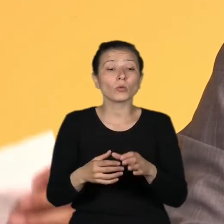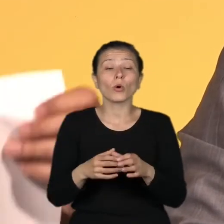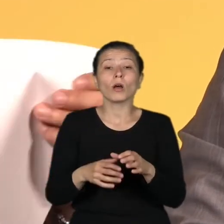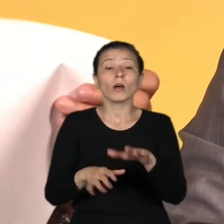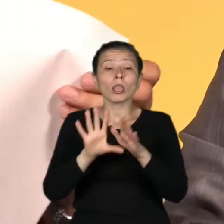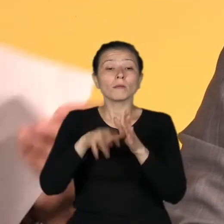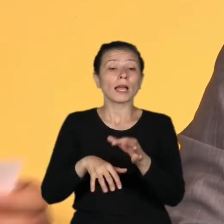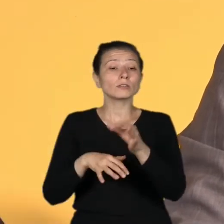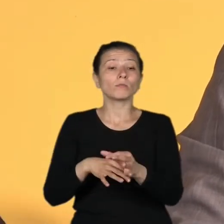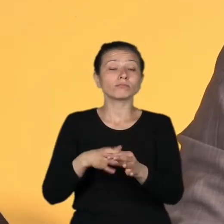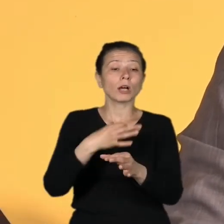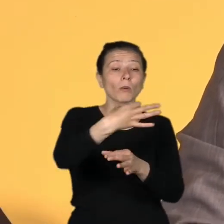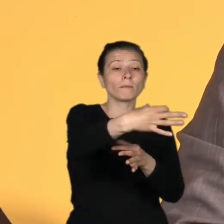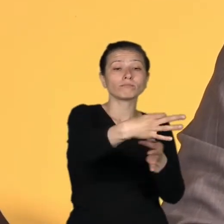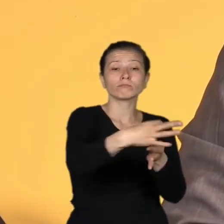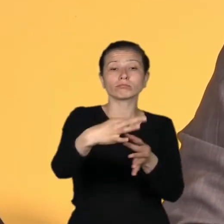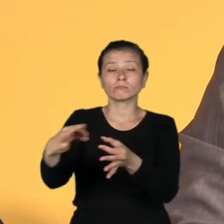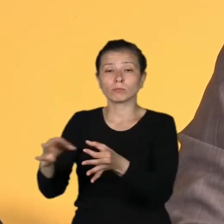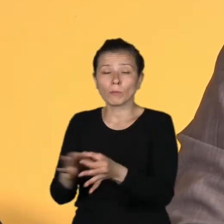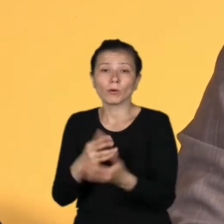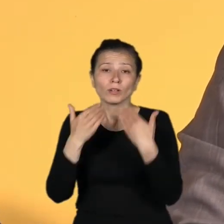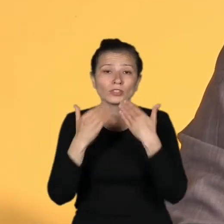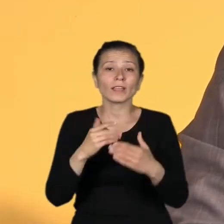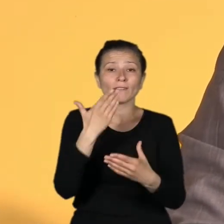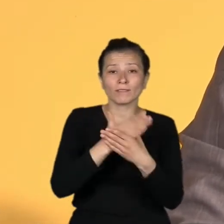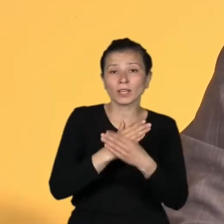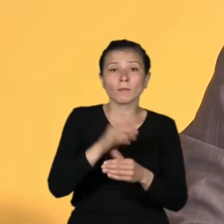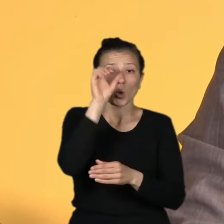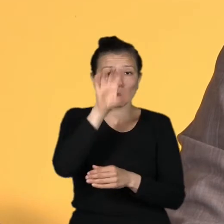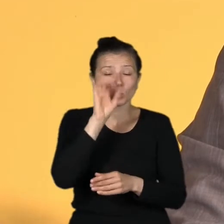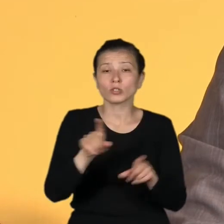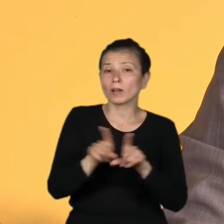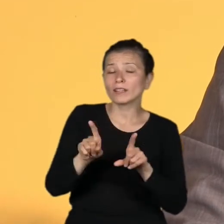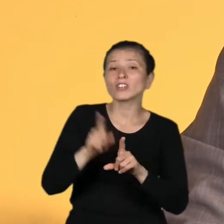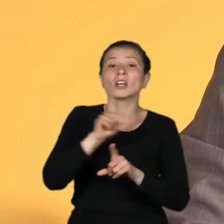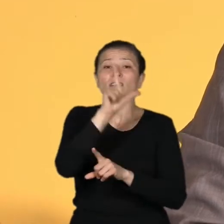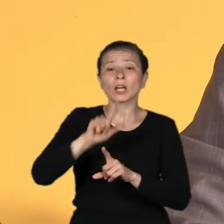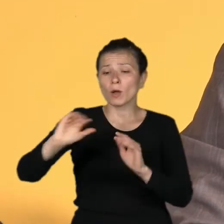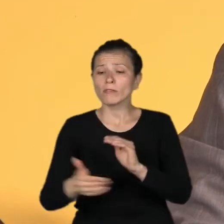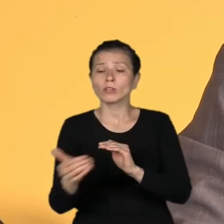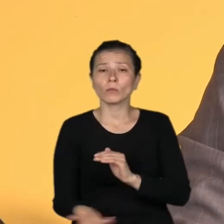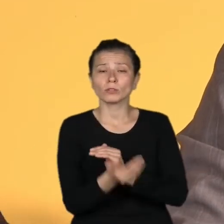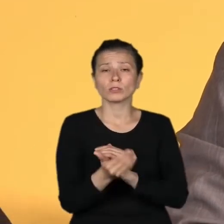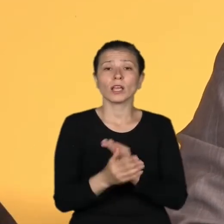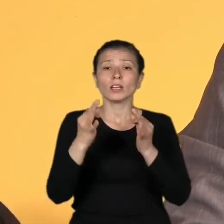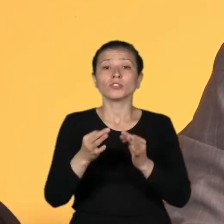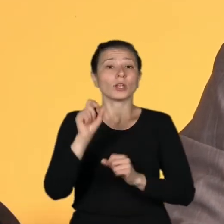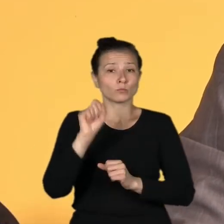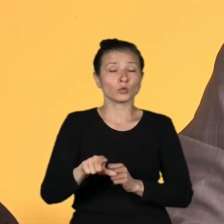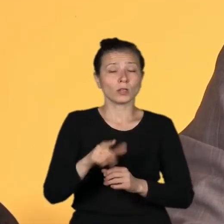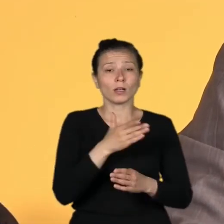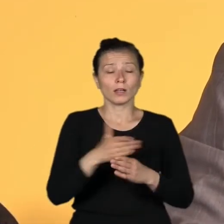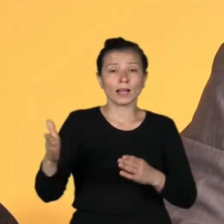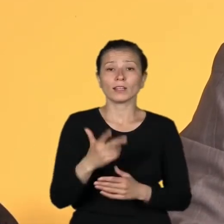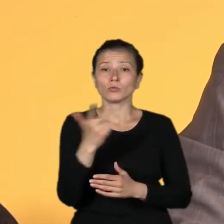Rybnikiem poprzez firmy okołogórnicze, ale też przez oczywiście zakłady wydobywcze, które funkcjonują dzisiaj na terenie trzech miejscowości.